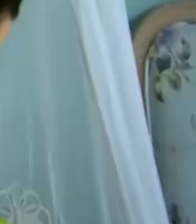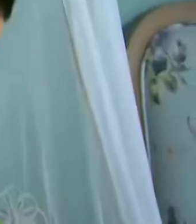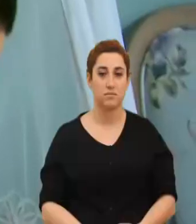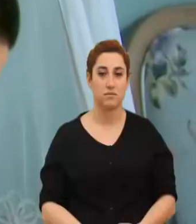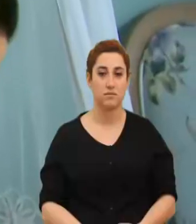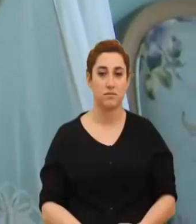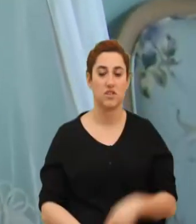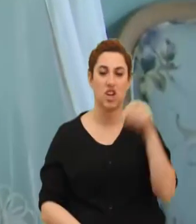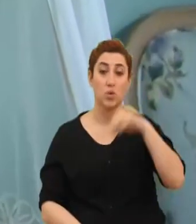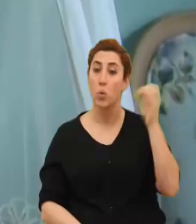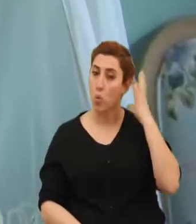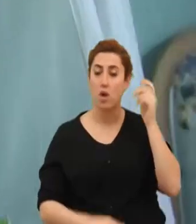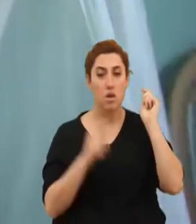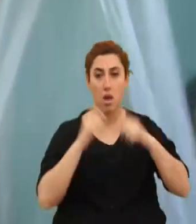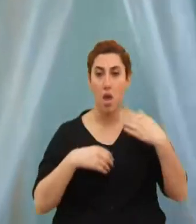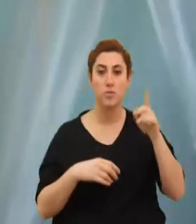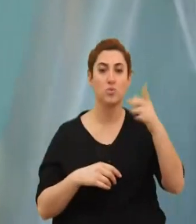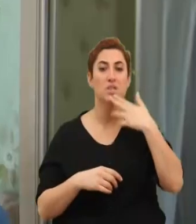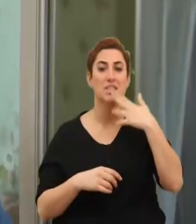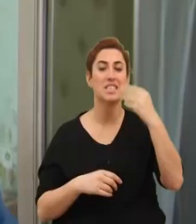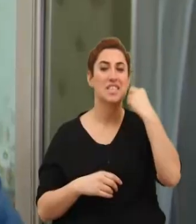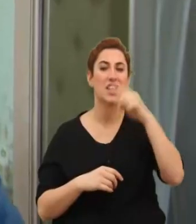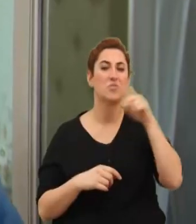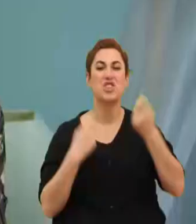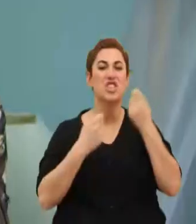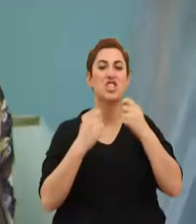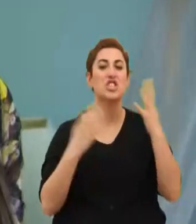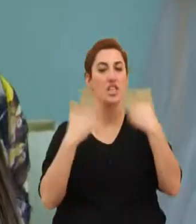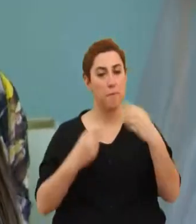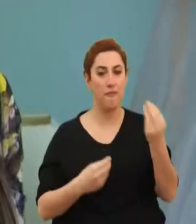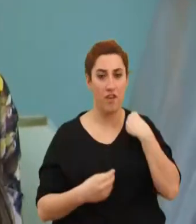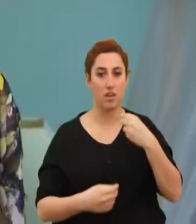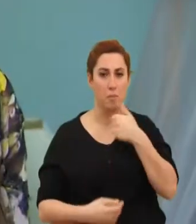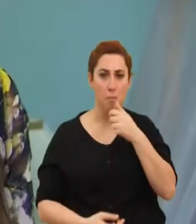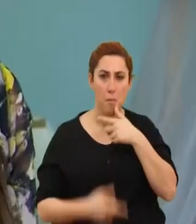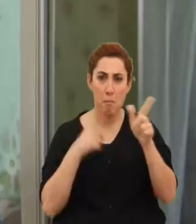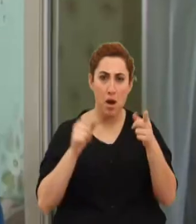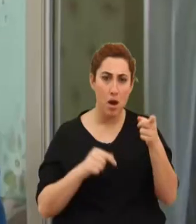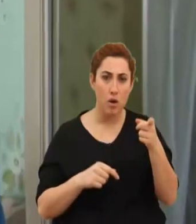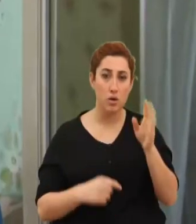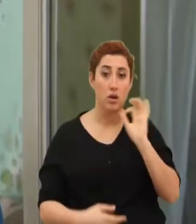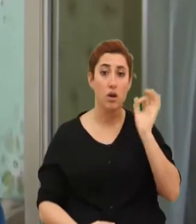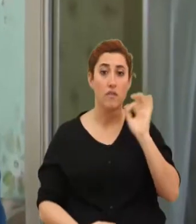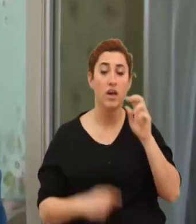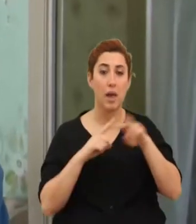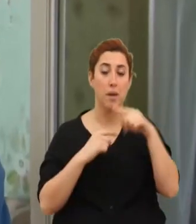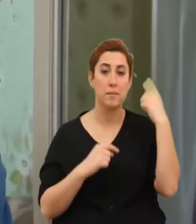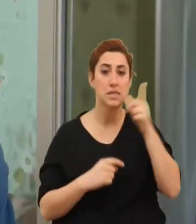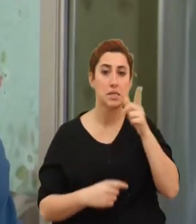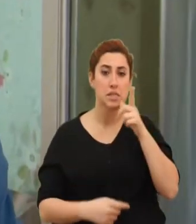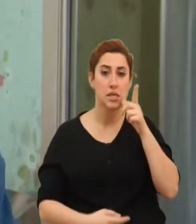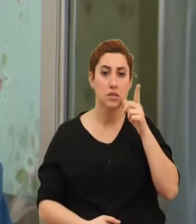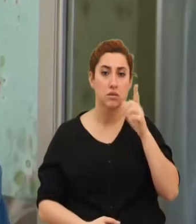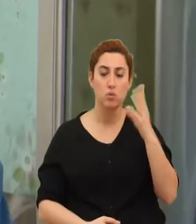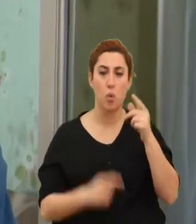Beşiğine bıraktı. Duyarsa duysun Serpil. Ha bu kız yediği bu haltun hesabını verecek. Babam mı bağırıyor? Ha Kemal Bey'in sesi